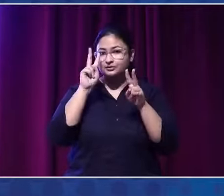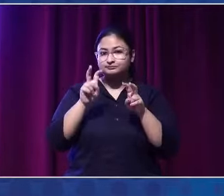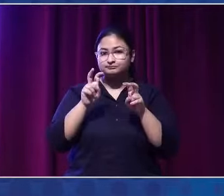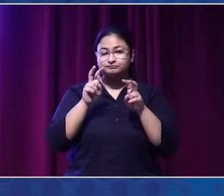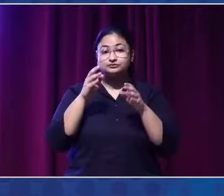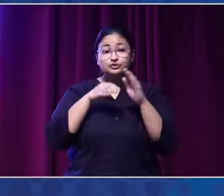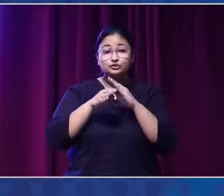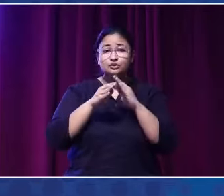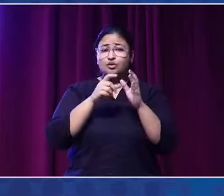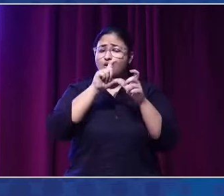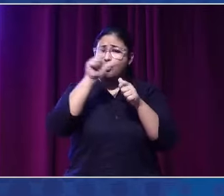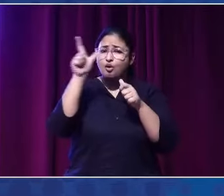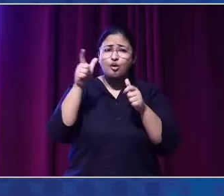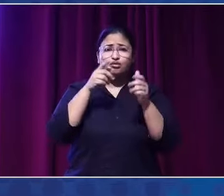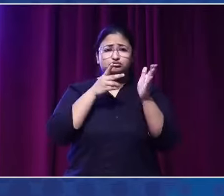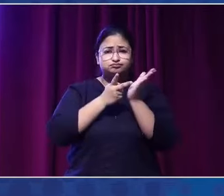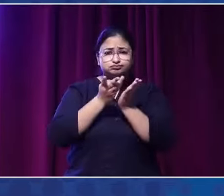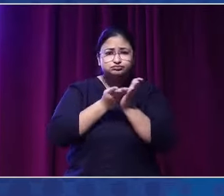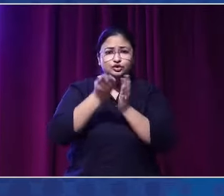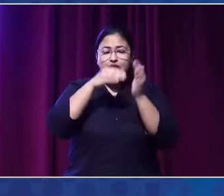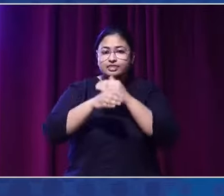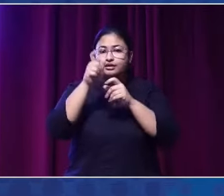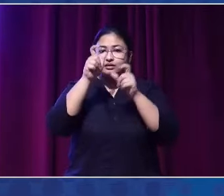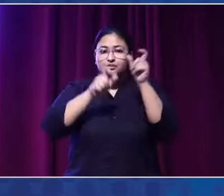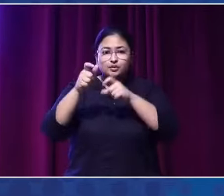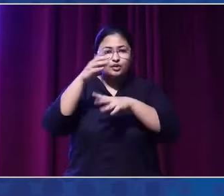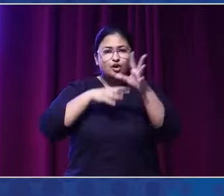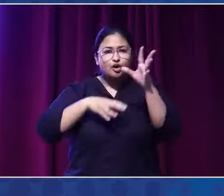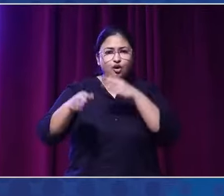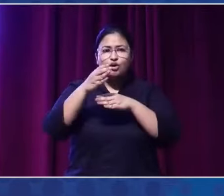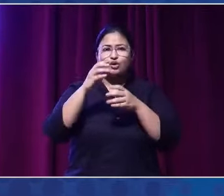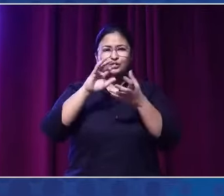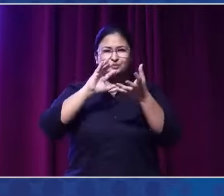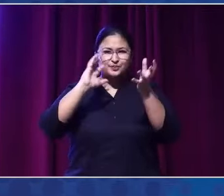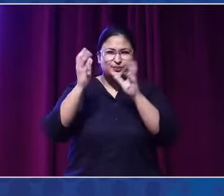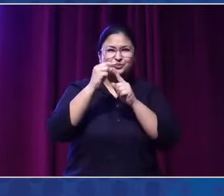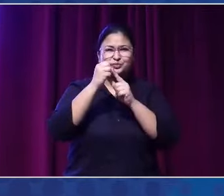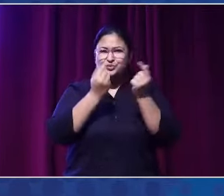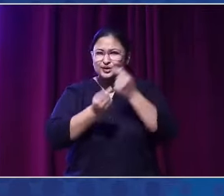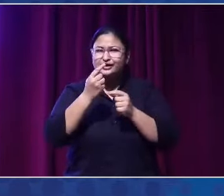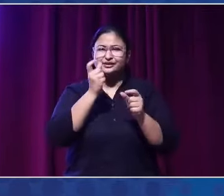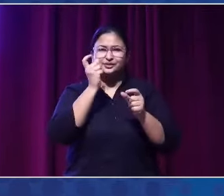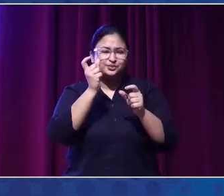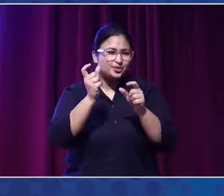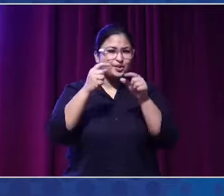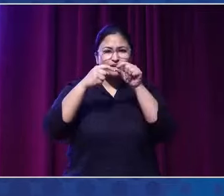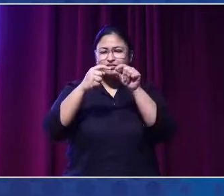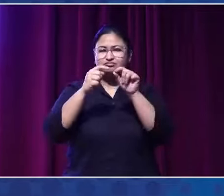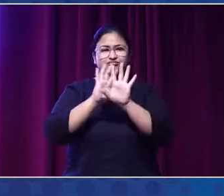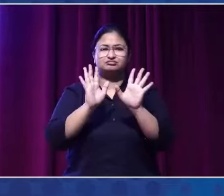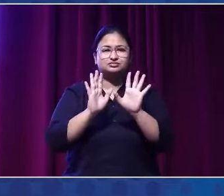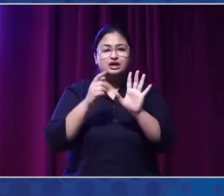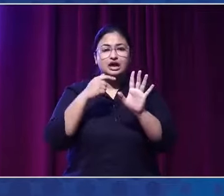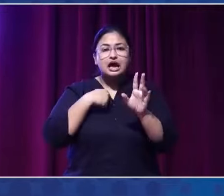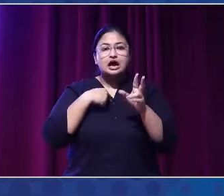पूरे चुनाव में ये कोशिश की कि वुमेन डिग्निटी पे कोई भी वर्ड किसी के मुंह से, पॉलिटिकल पर्सन के, ना निकलने पाए. अगर निकल भी